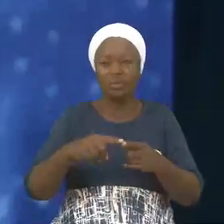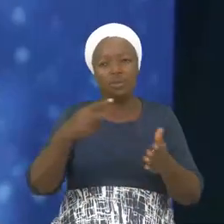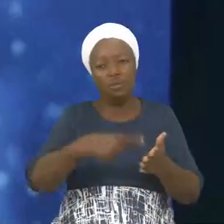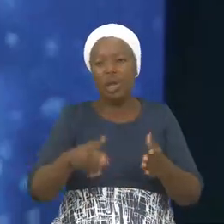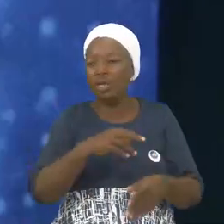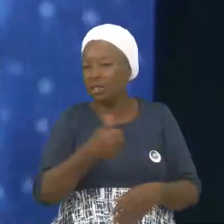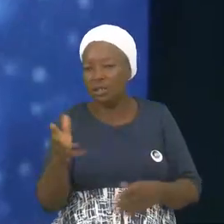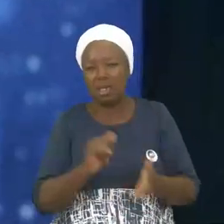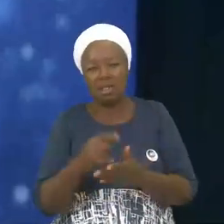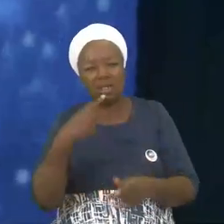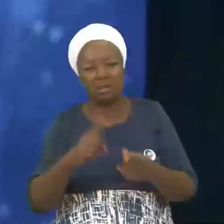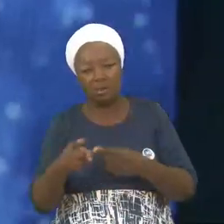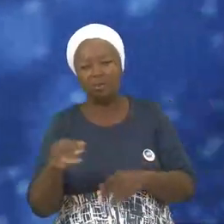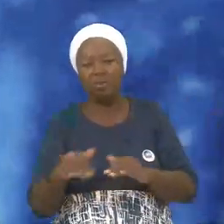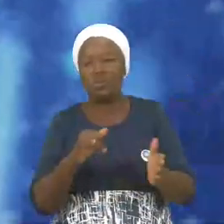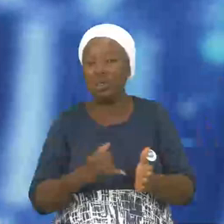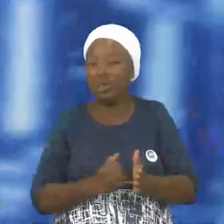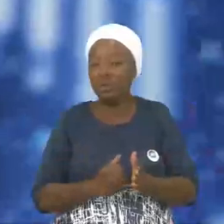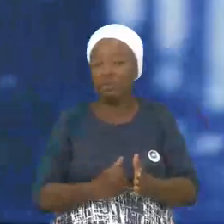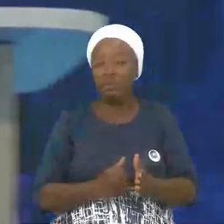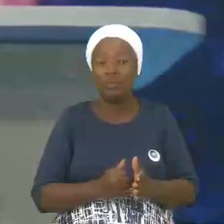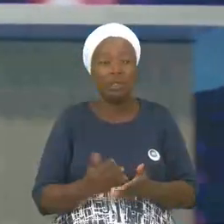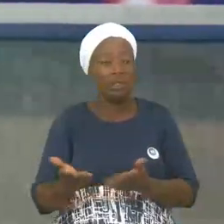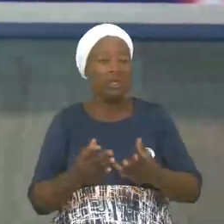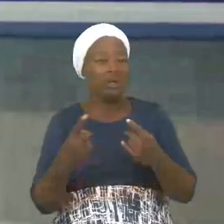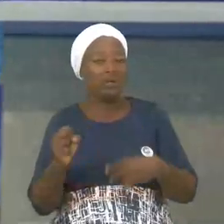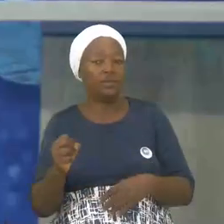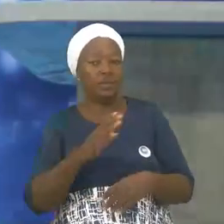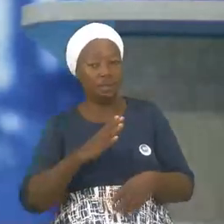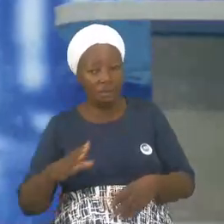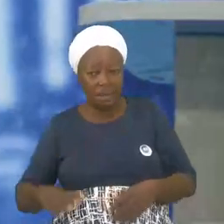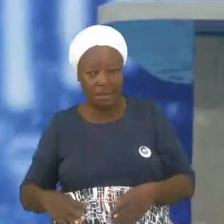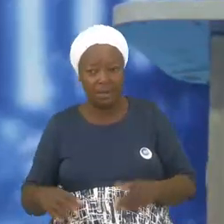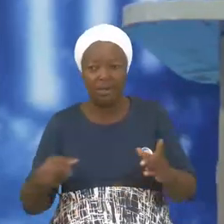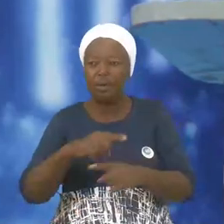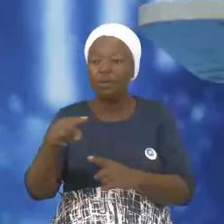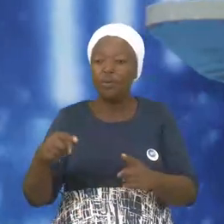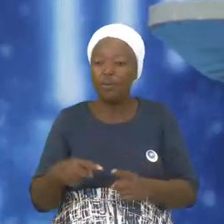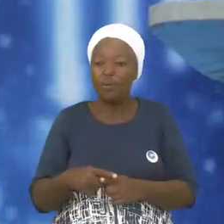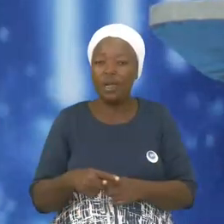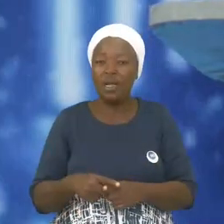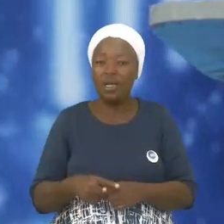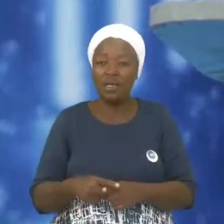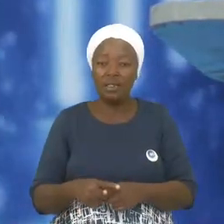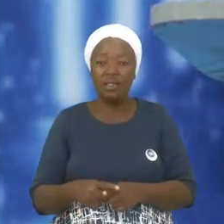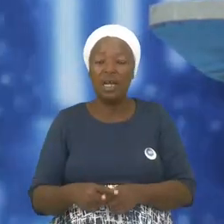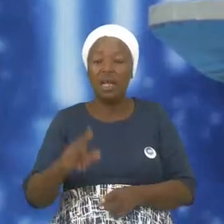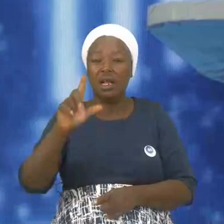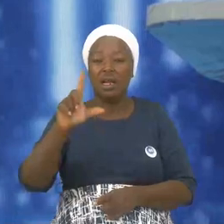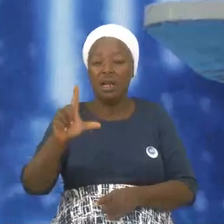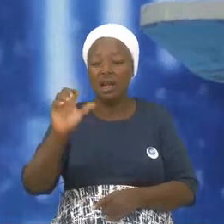payer. Et tout ce qui te dira, fais-le. Ici, Christ vient.